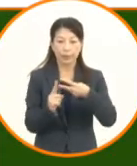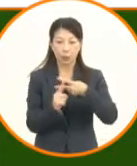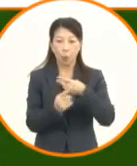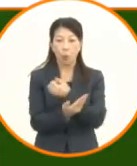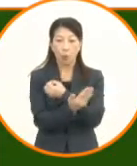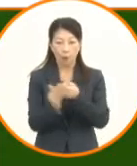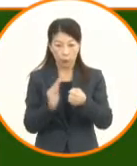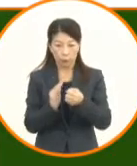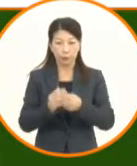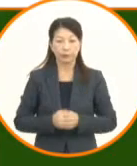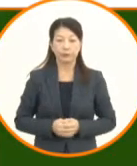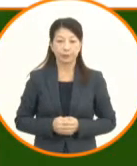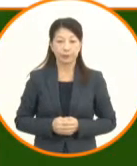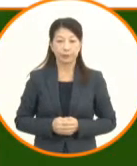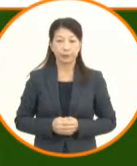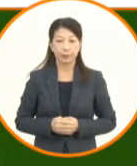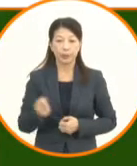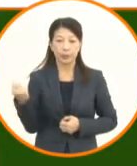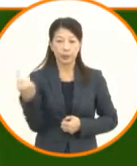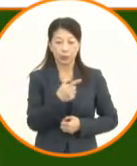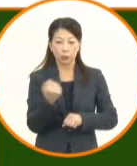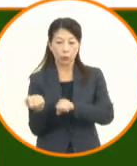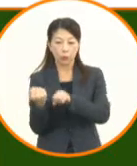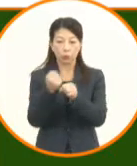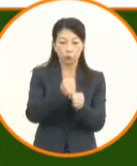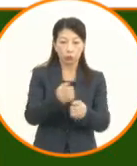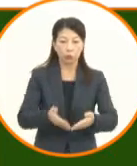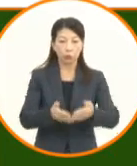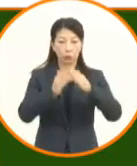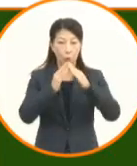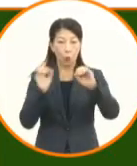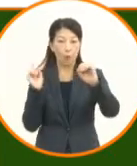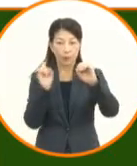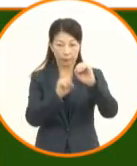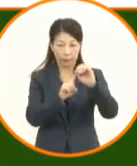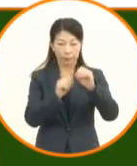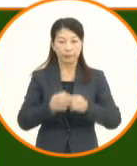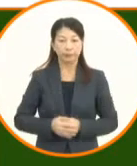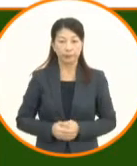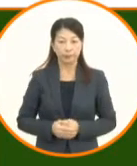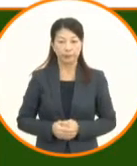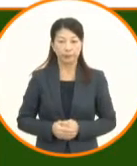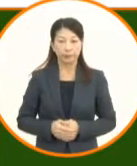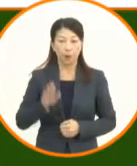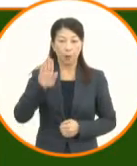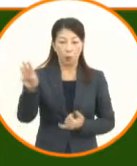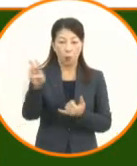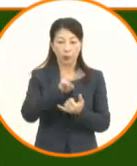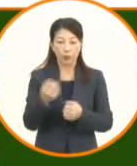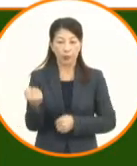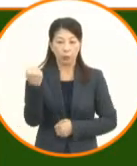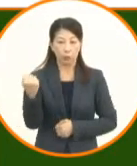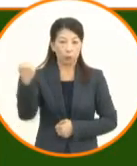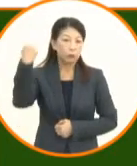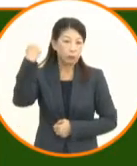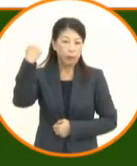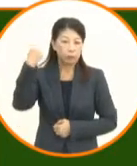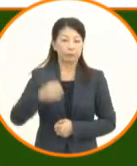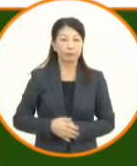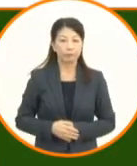る。4、迅速な復旧・復興を目指す。5、防災力を高める